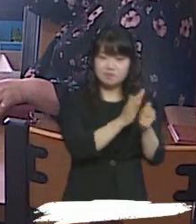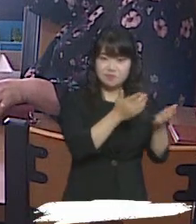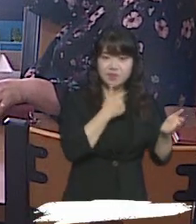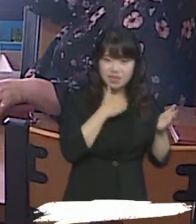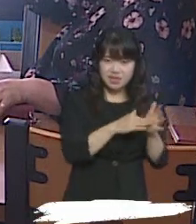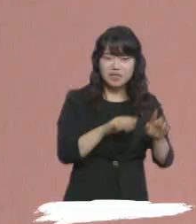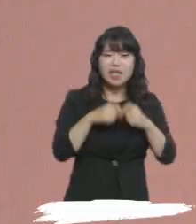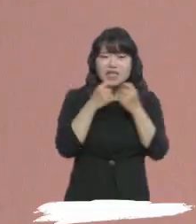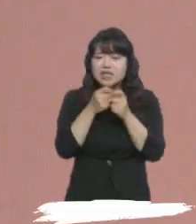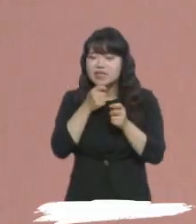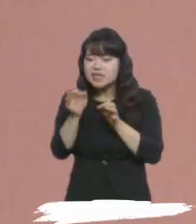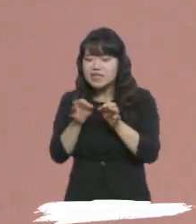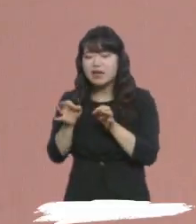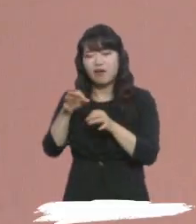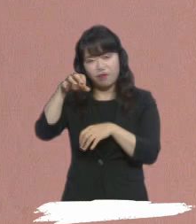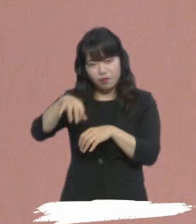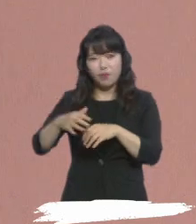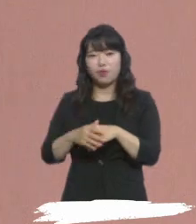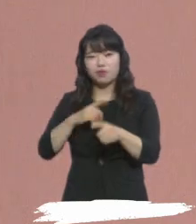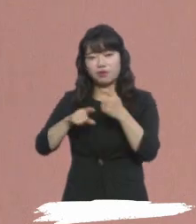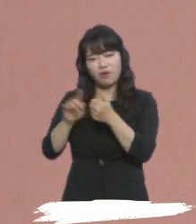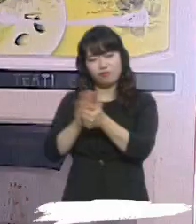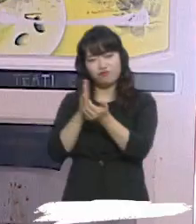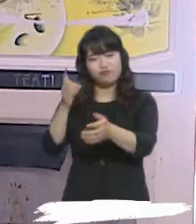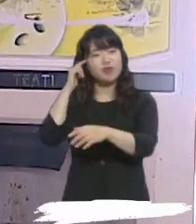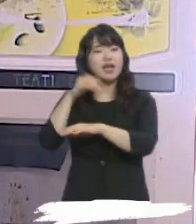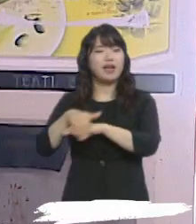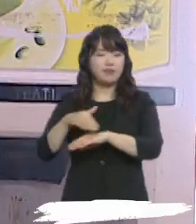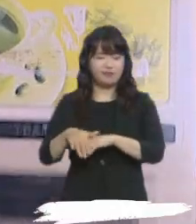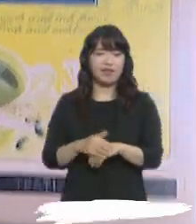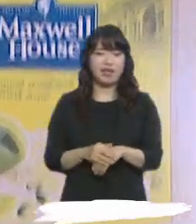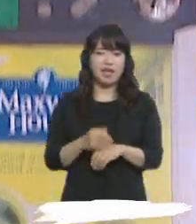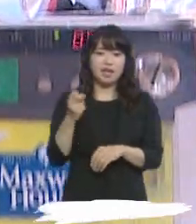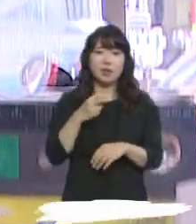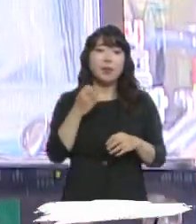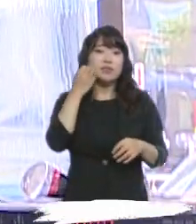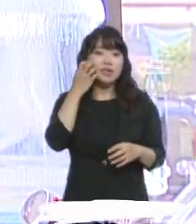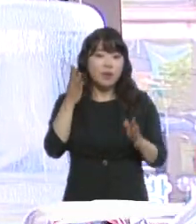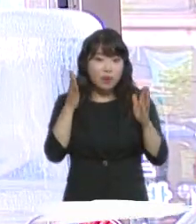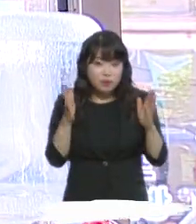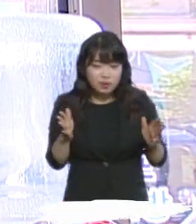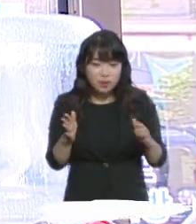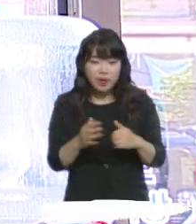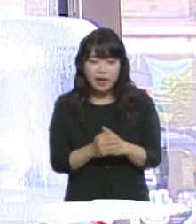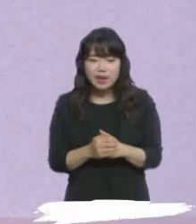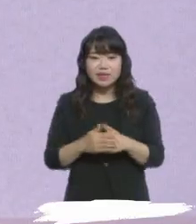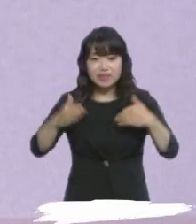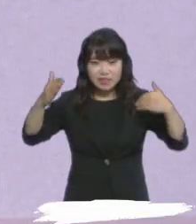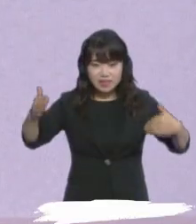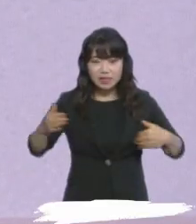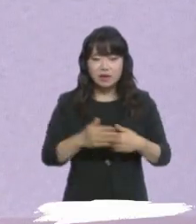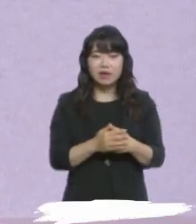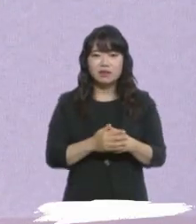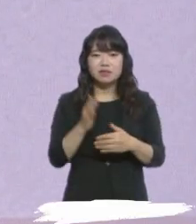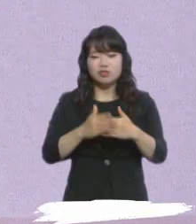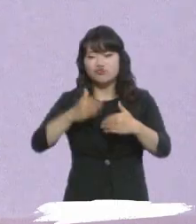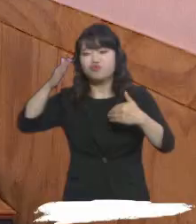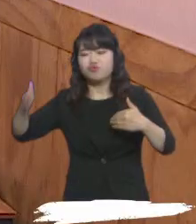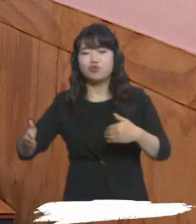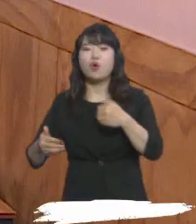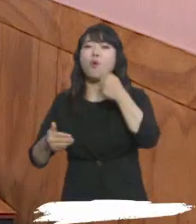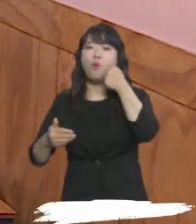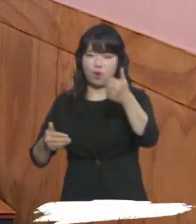영세 사업장까지 범위를 확대했습니다. 또 최대 4개월까지였던 지원 기간도 5개월 이상으로